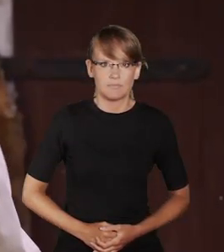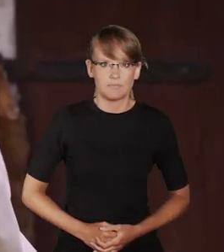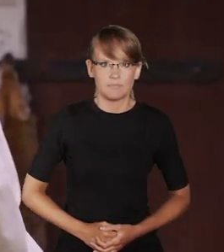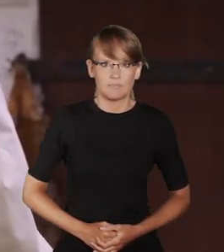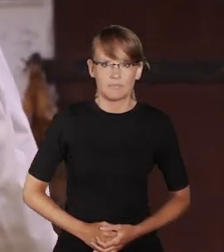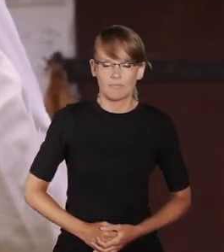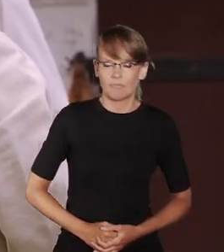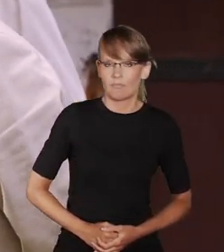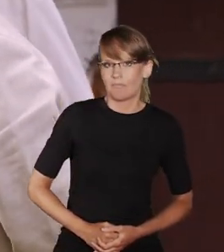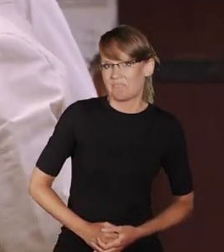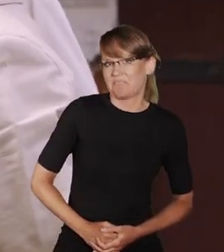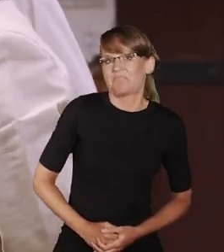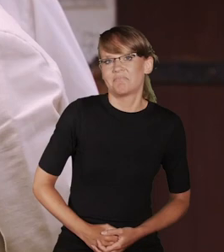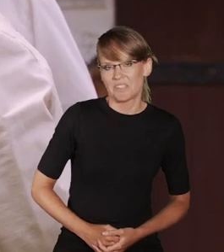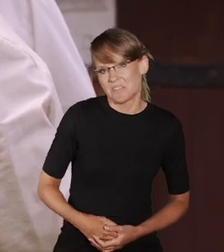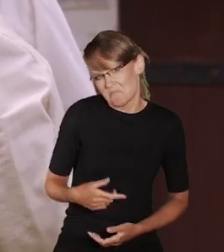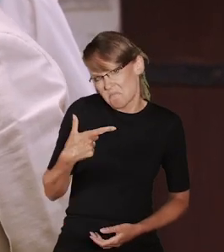Niech pana wszyscy diabli!